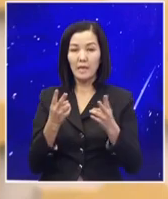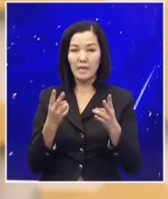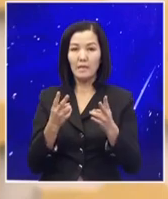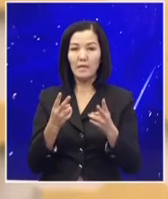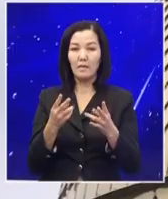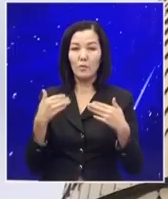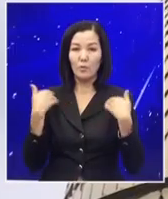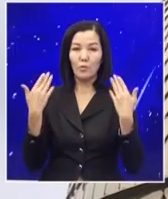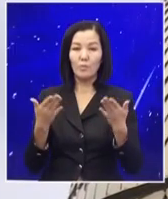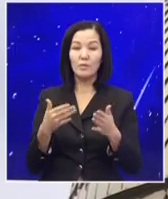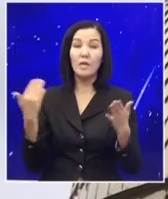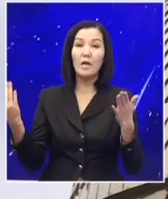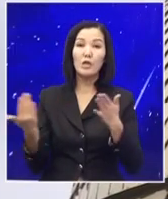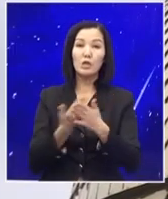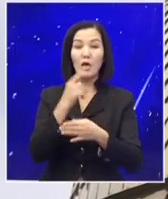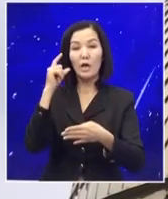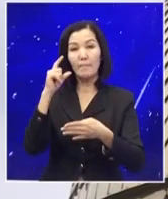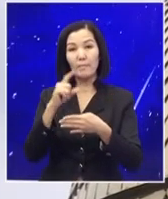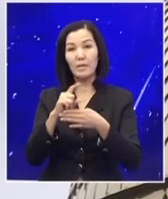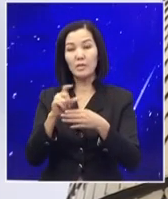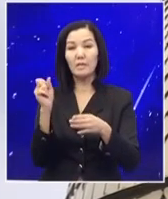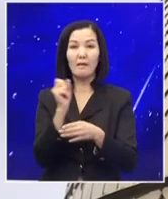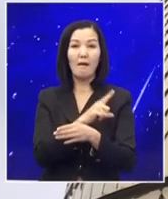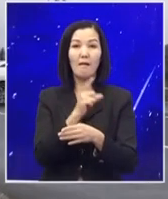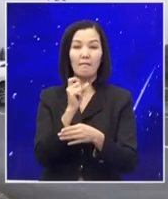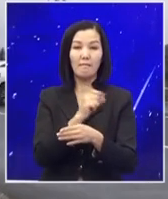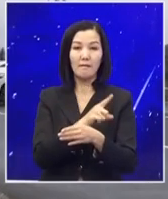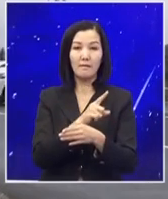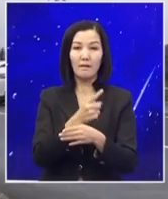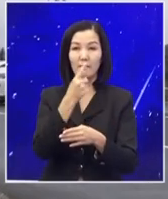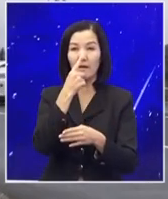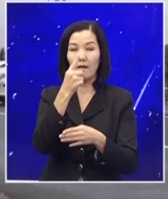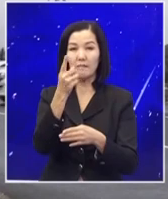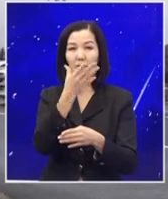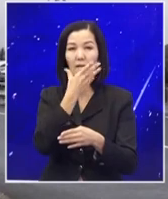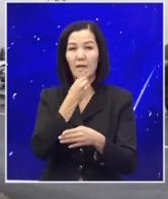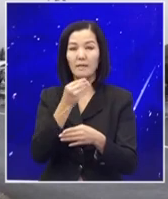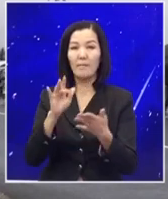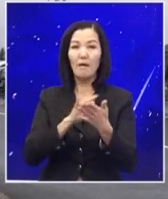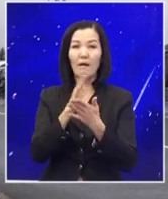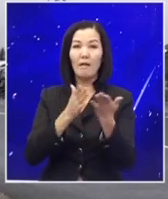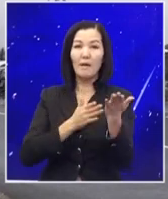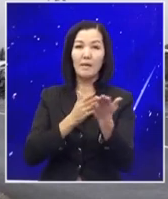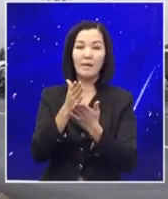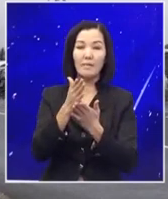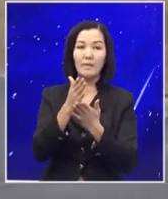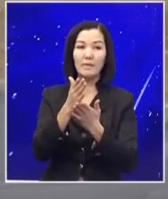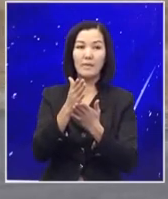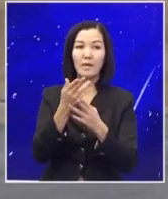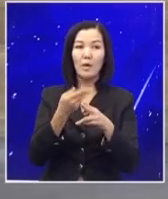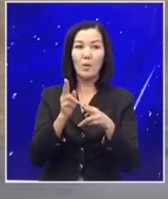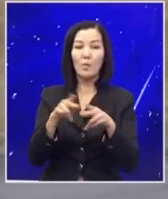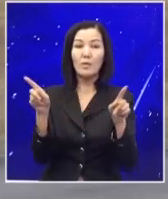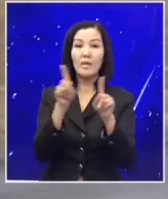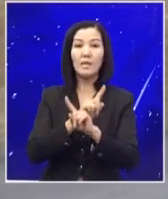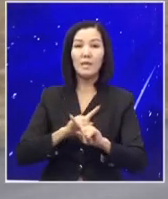дегім келеді. Жаңа құлшылық үйінің алтын түсті күмбезі алыстан мен мұндалап қаланың кіреберісіне құт кіргізіп көркін